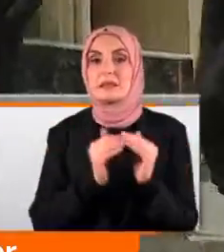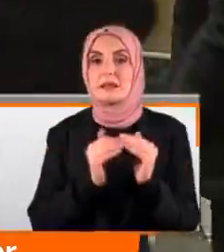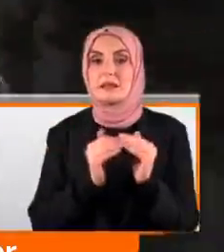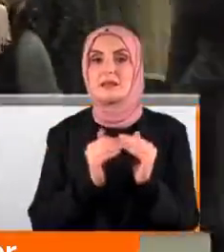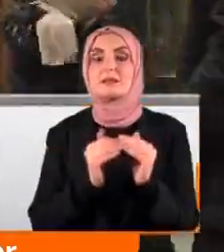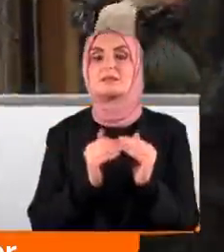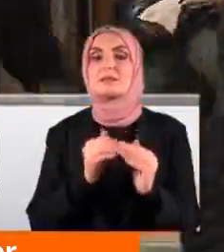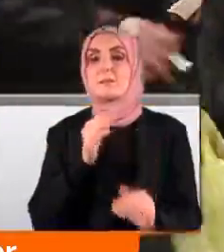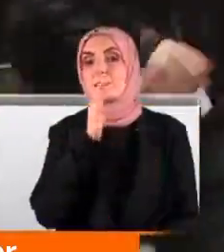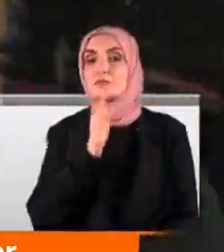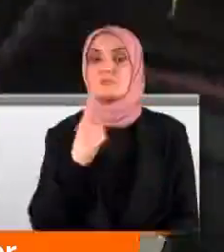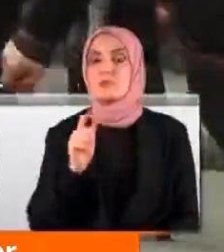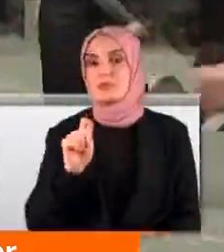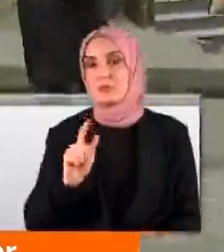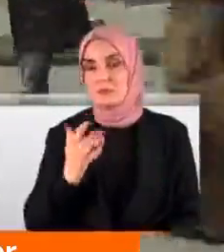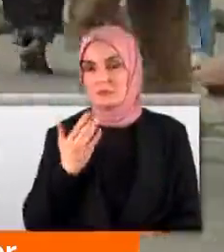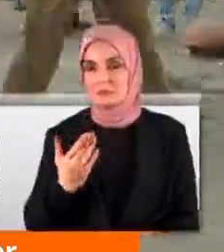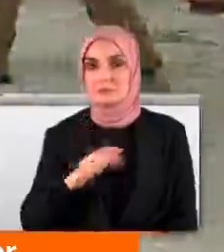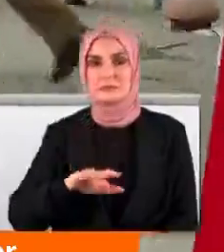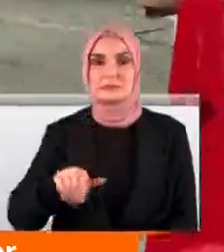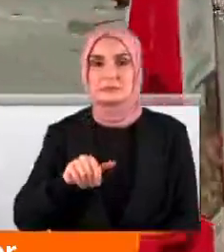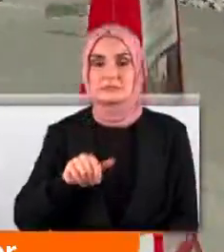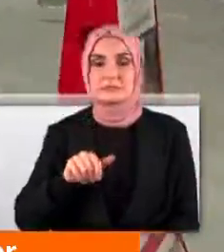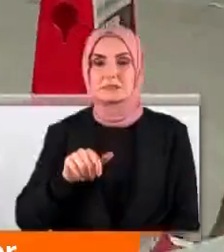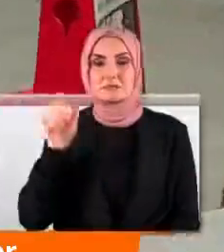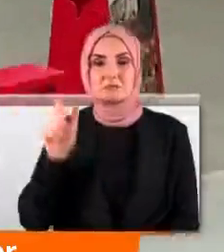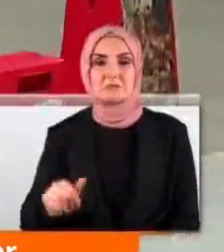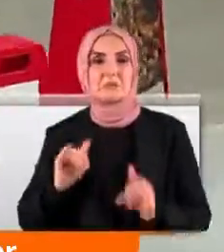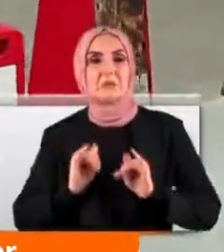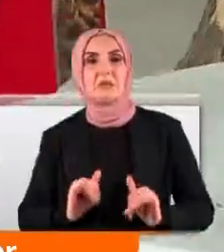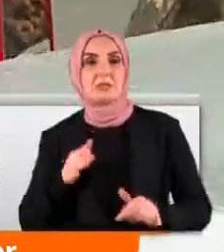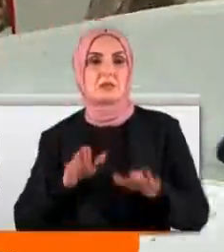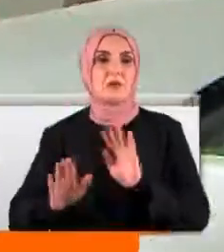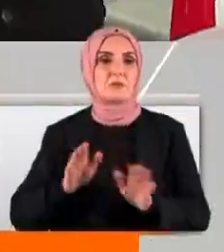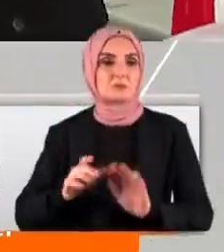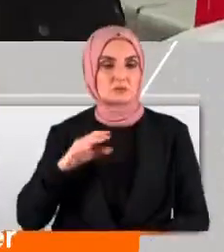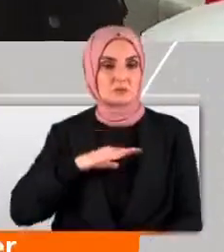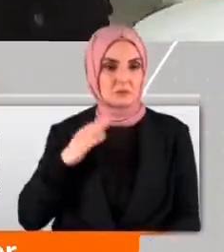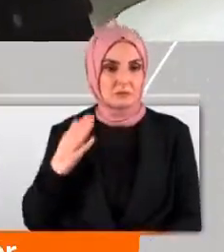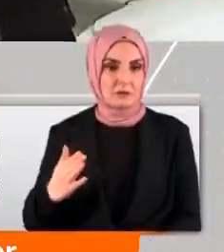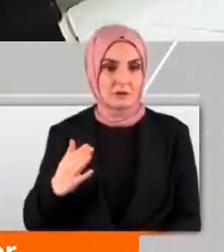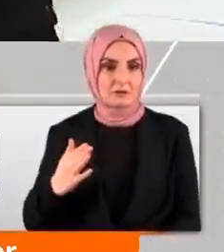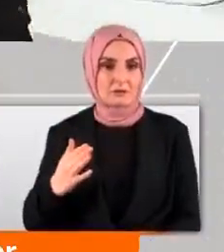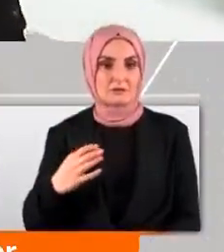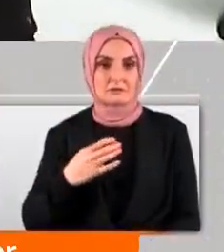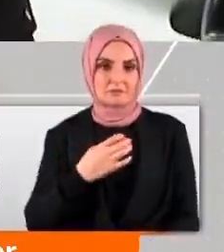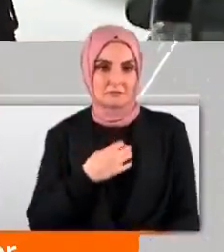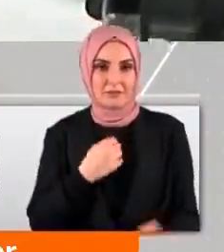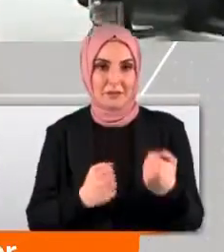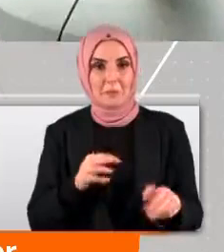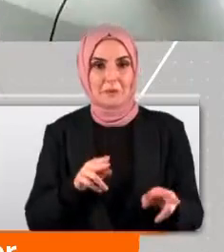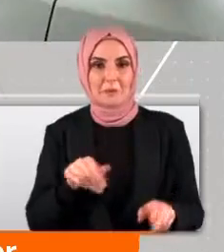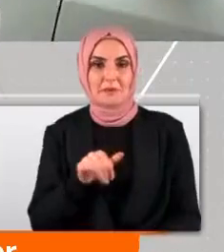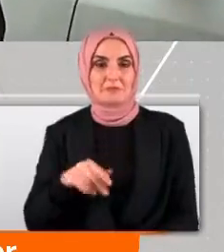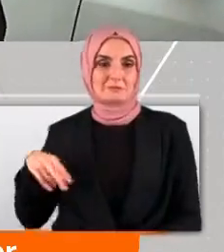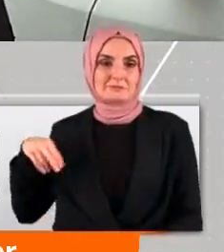Hırsızın en dikkat çeken özelliği ise rahat tavırlarıydı. Çünkü arabanın başına sanki kendi arabasıymış gibi geldi ve bir anahtar çıkarttı. Üstüne üstlük